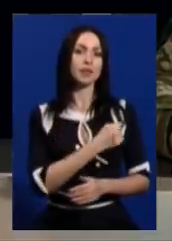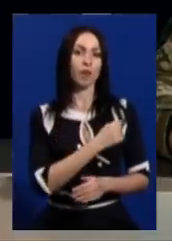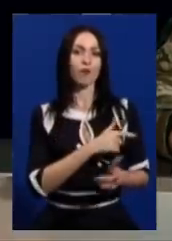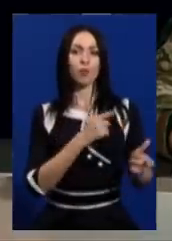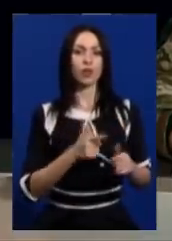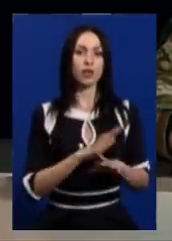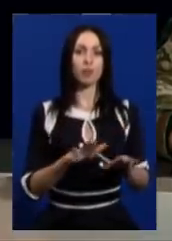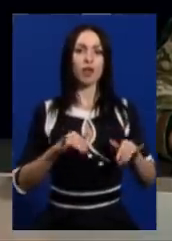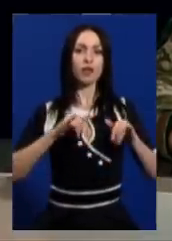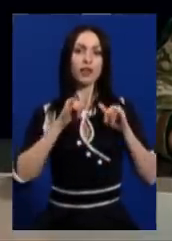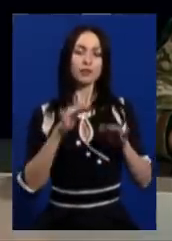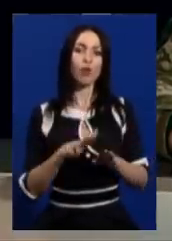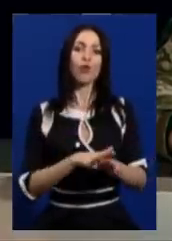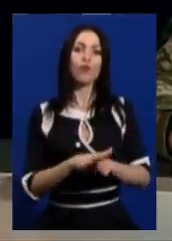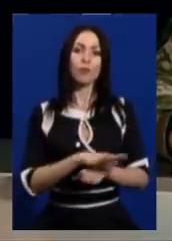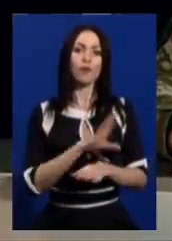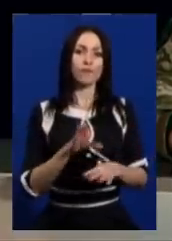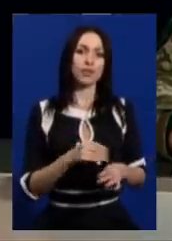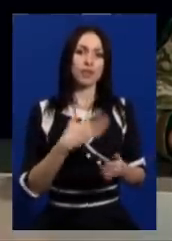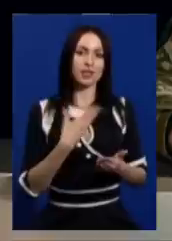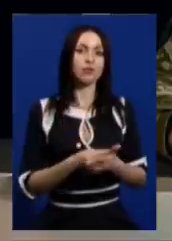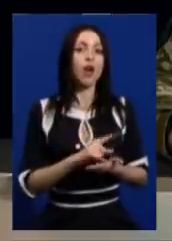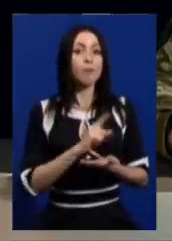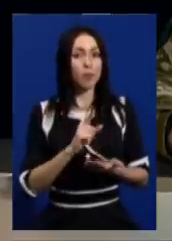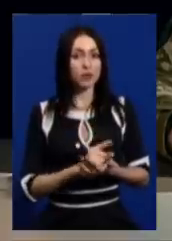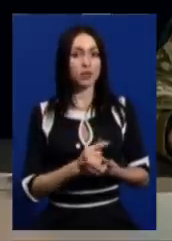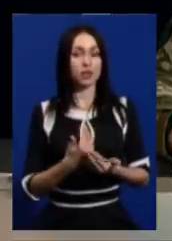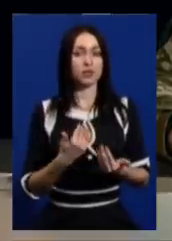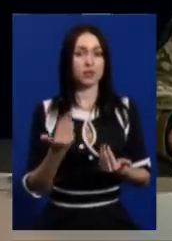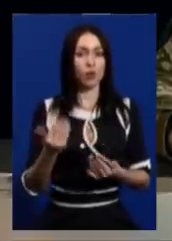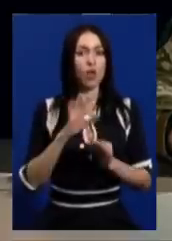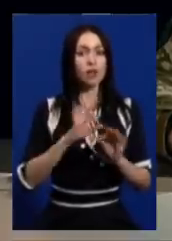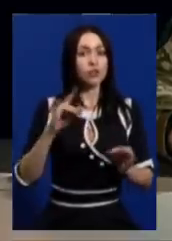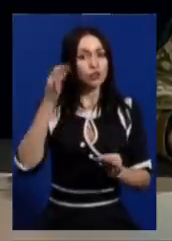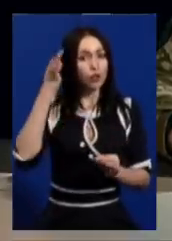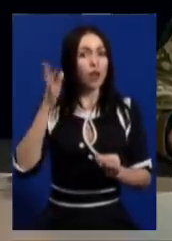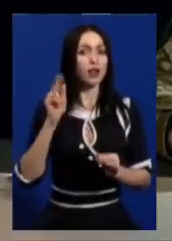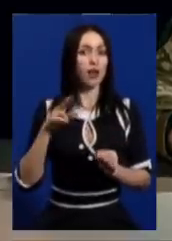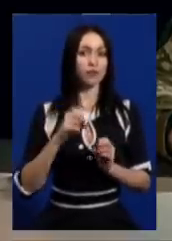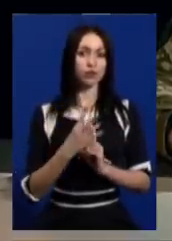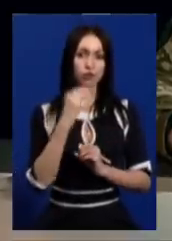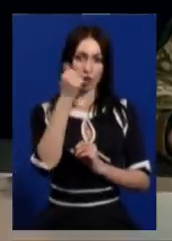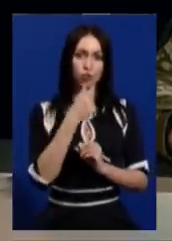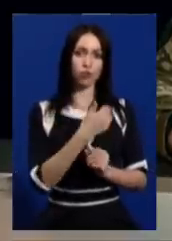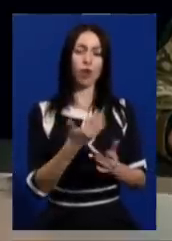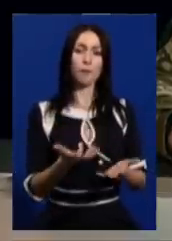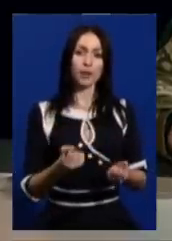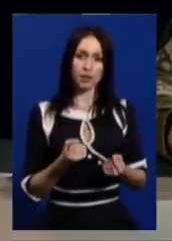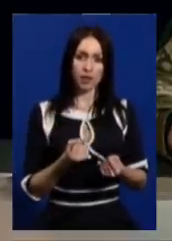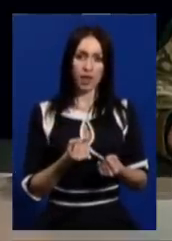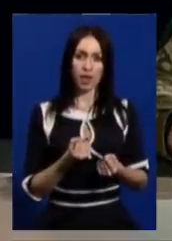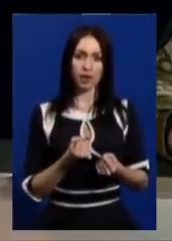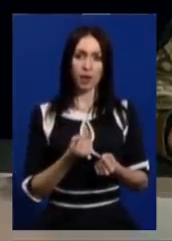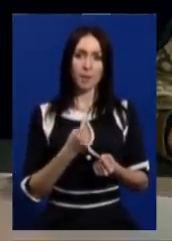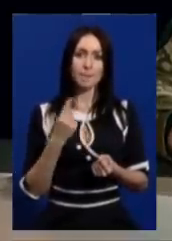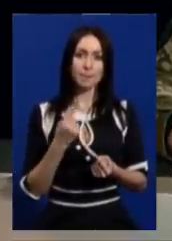ребята не смогут выполнить свои функциональные обязанности. Я отлично помню, как в 2014 году мы приняли первый